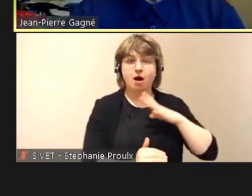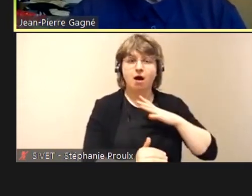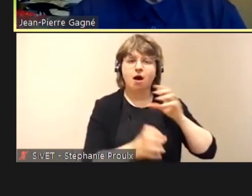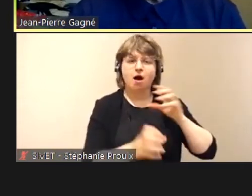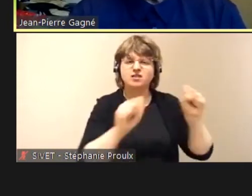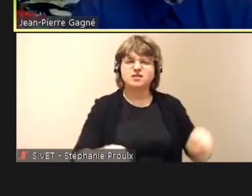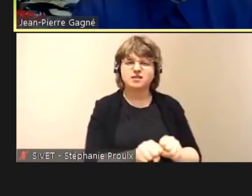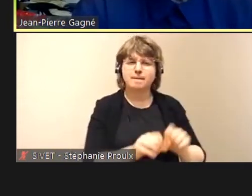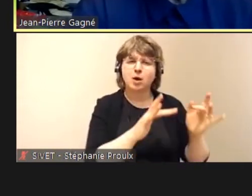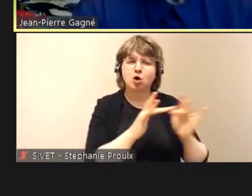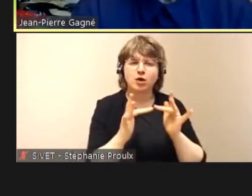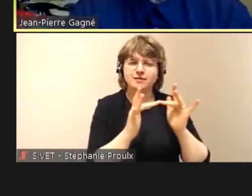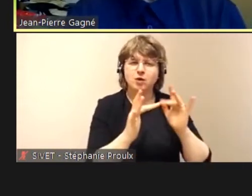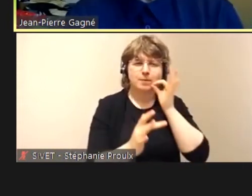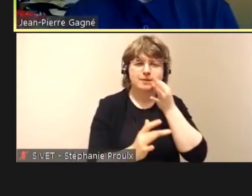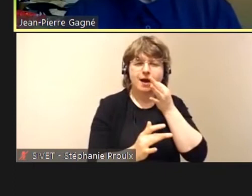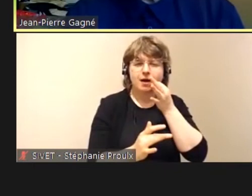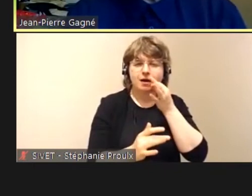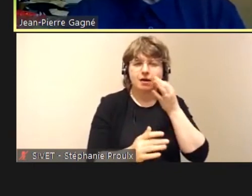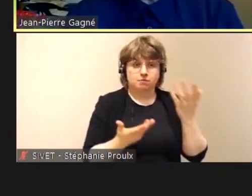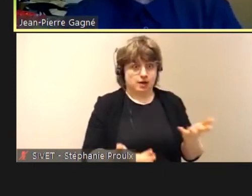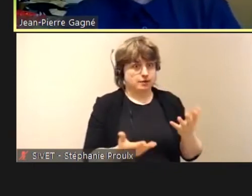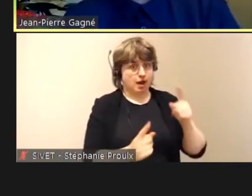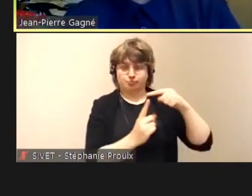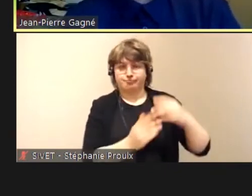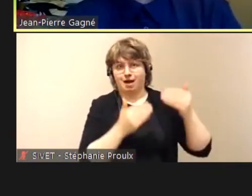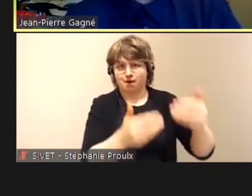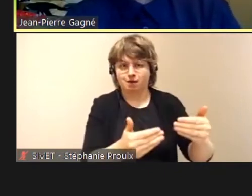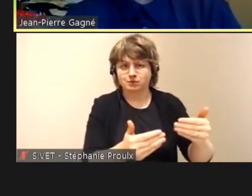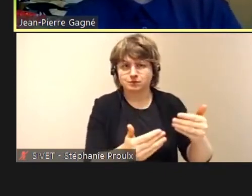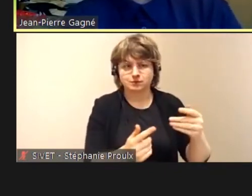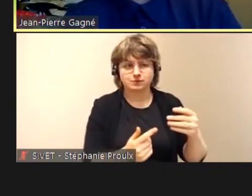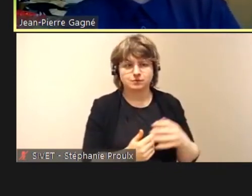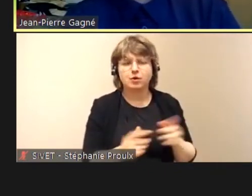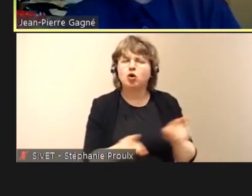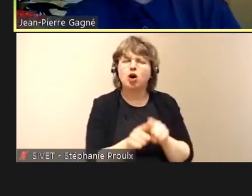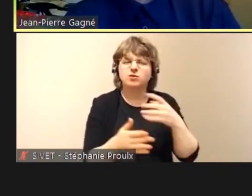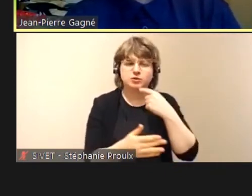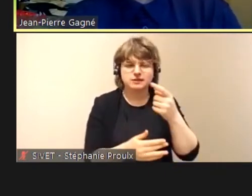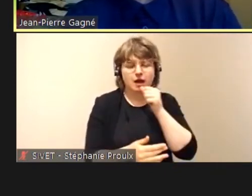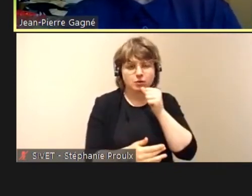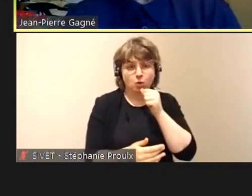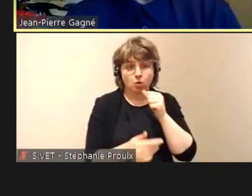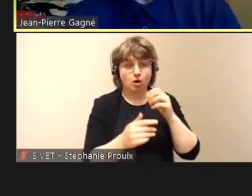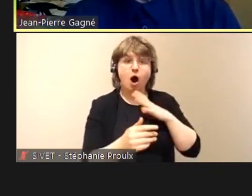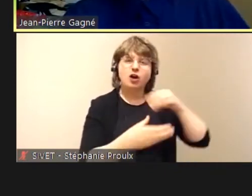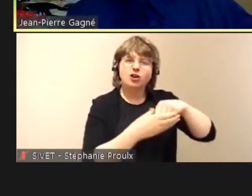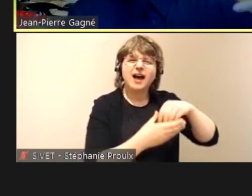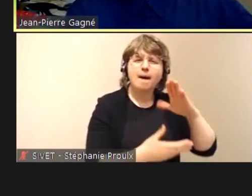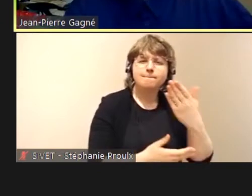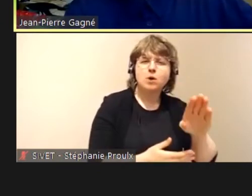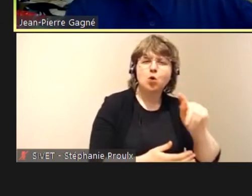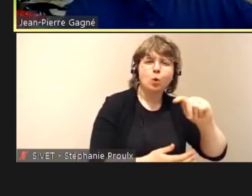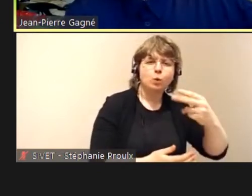de connectivité. Alors maintenant, beaucoup des aides auditives, comme je disais tantôt, sont munis d'un système Bluetooth.